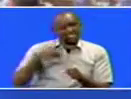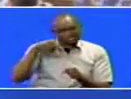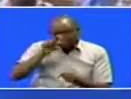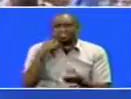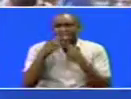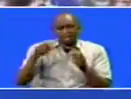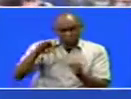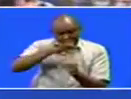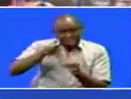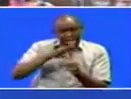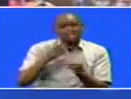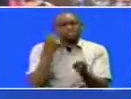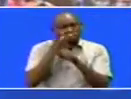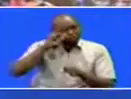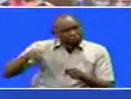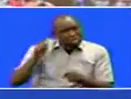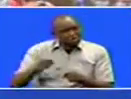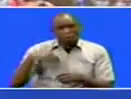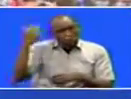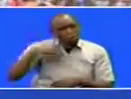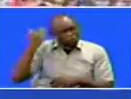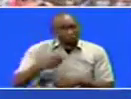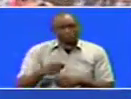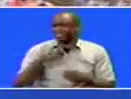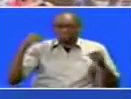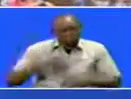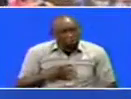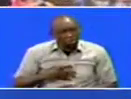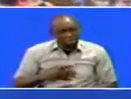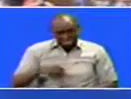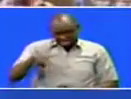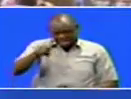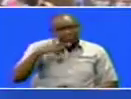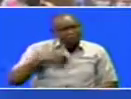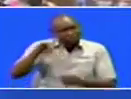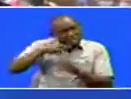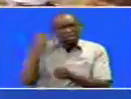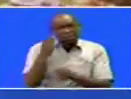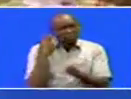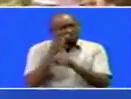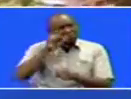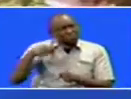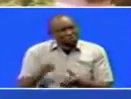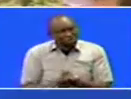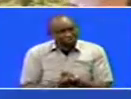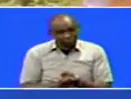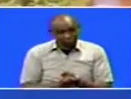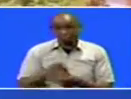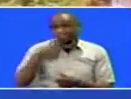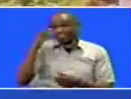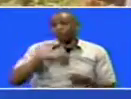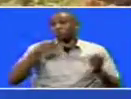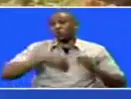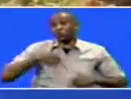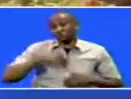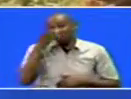hapo sijui 12 million wanakunywa kila siku. Sasa nashangaa kwani ofisi zote za hapa wanakunywa tu chai 12 million. Na siko tunasema kuna ufisadi,